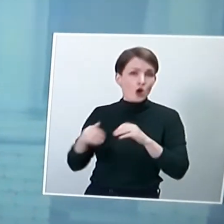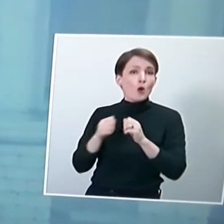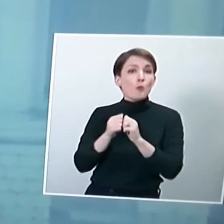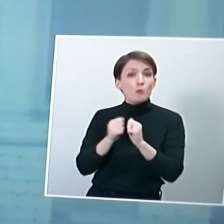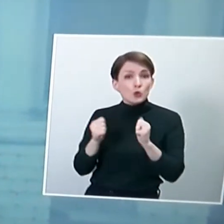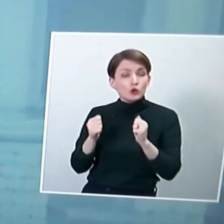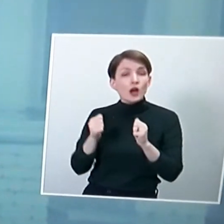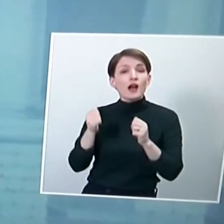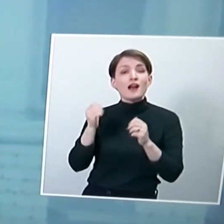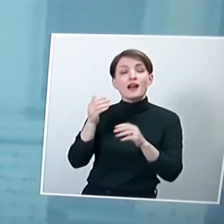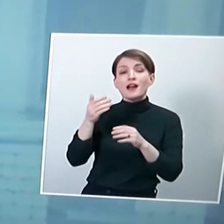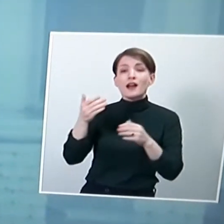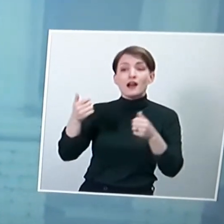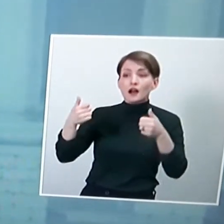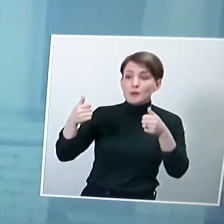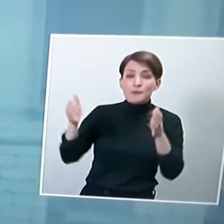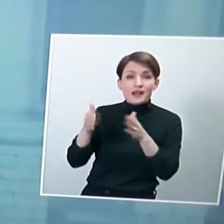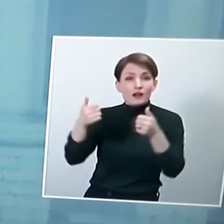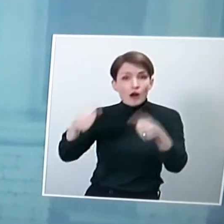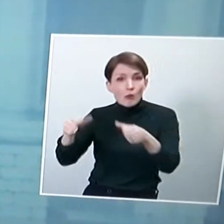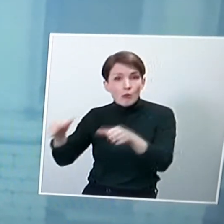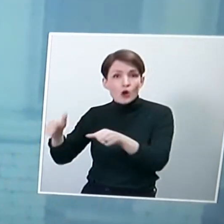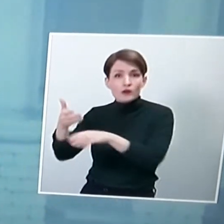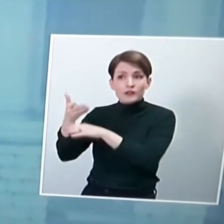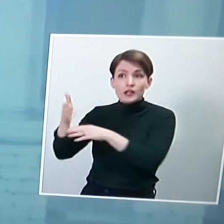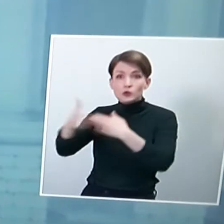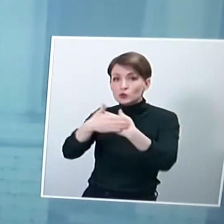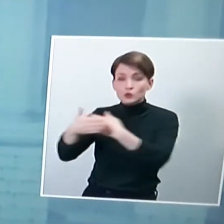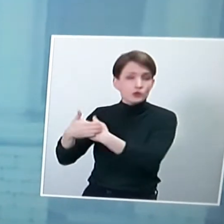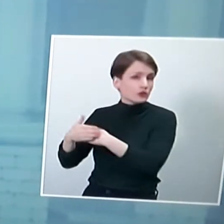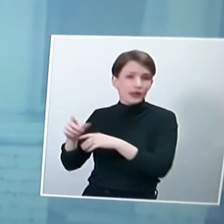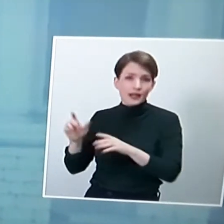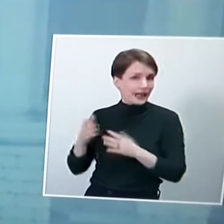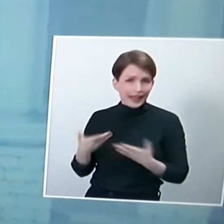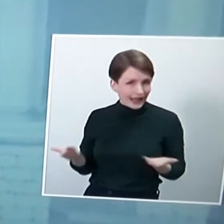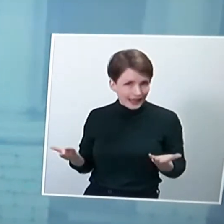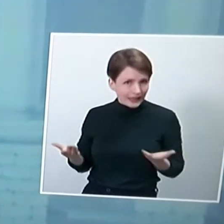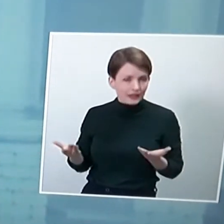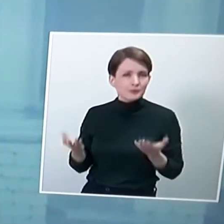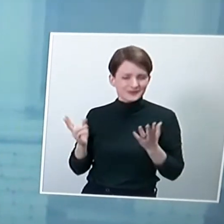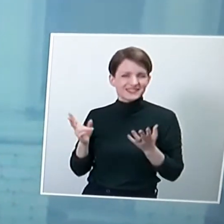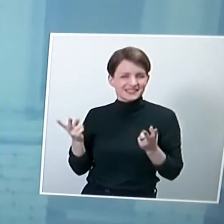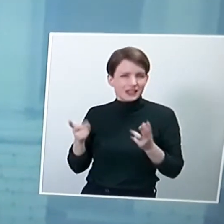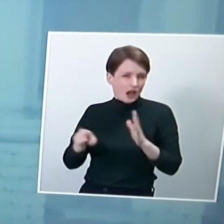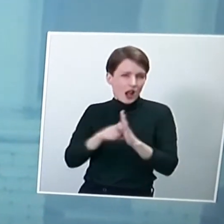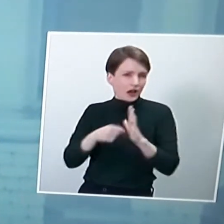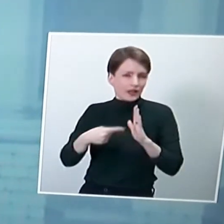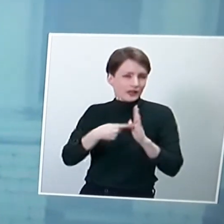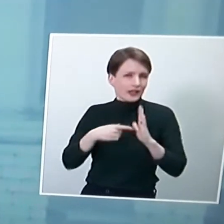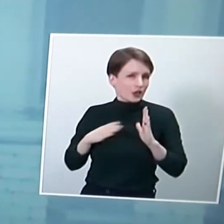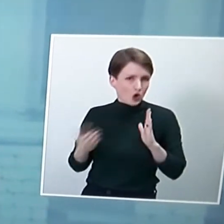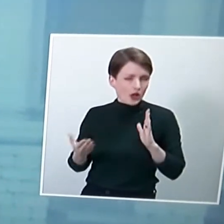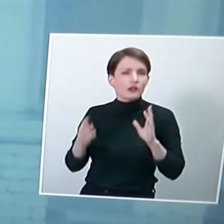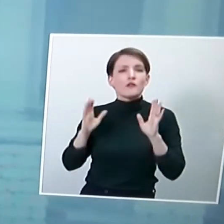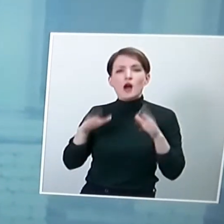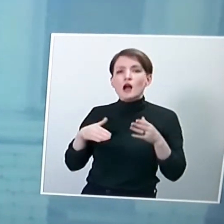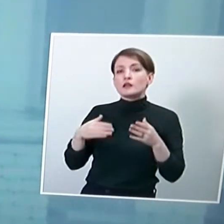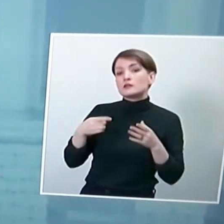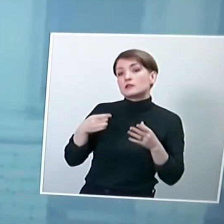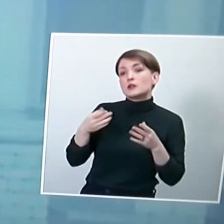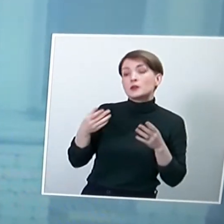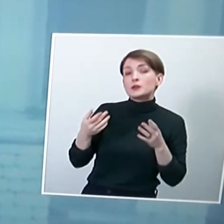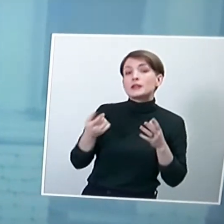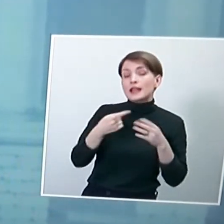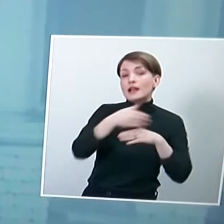Mutta liikkeitä ei olla sulkemassa, tämä ei ole sen kaltainen lainsäädäntö, eli kyseessä on juuri sitä, että välillisin keinoin tällä on vaikutusta